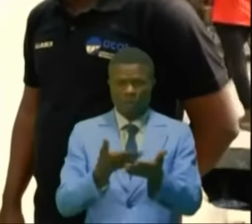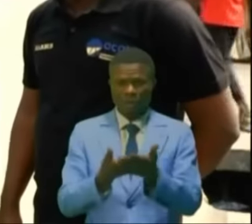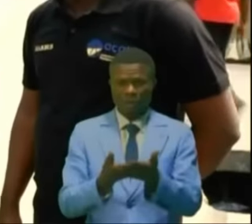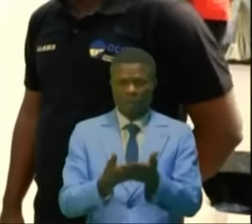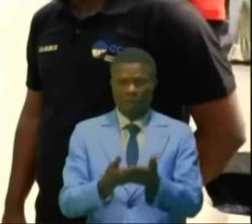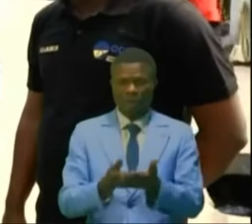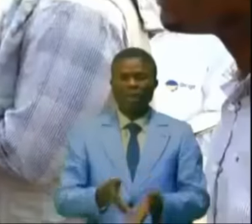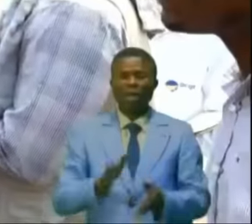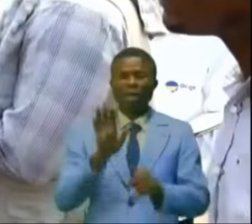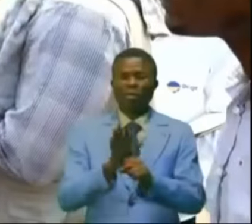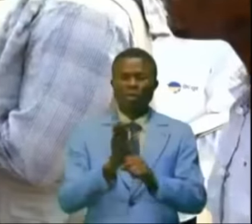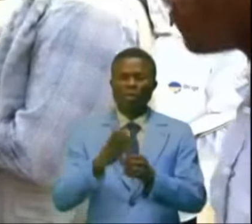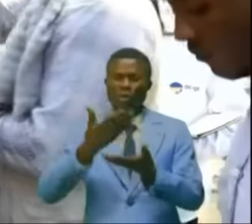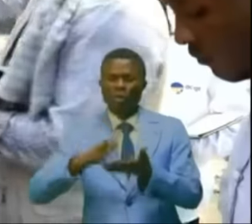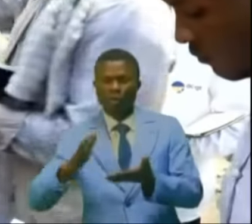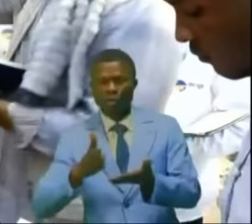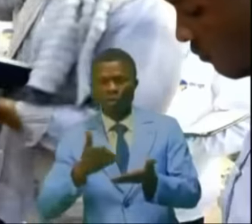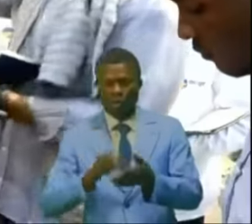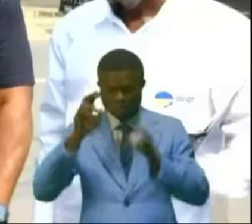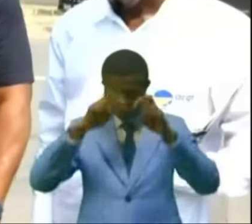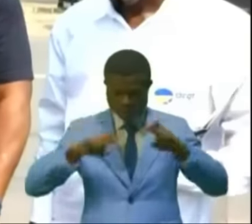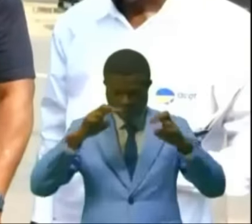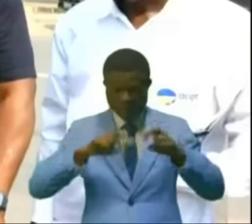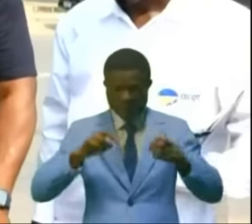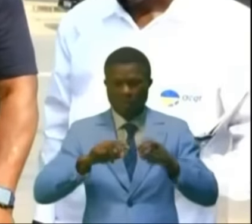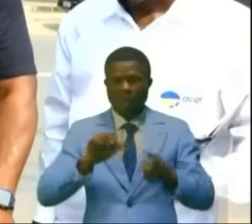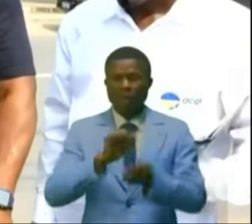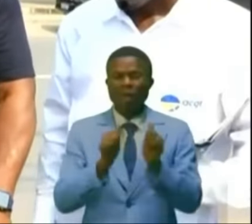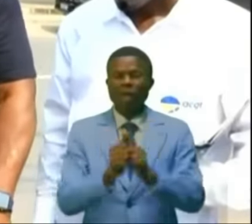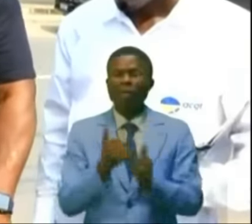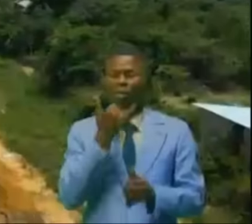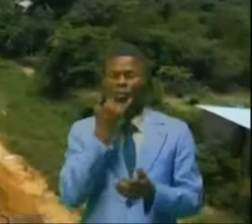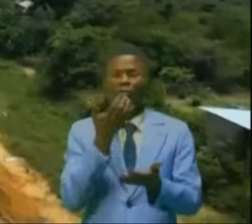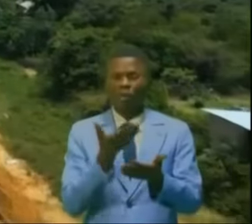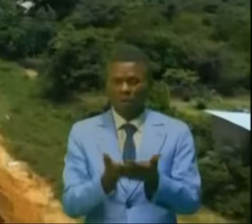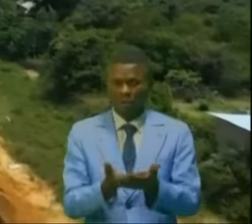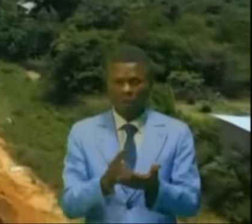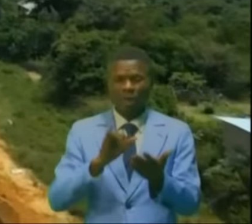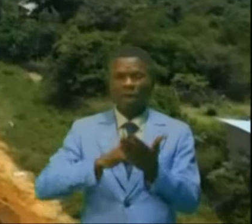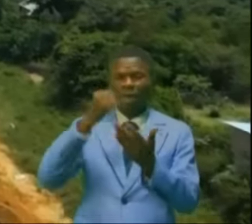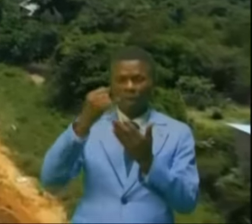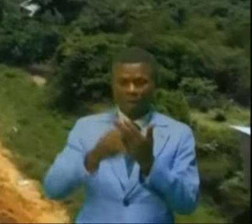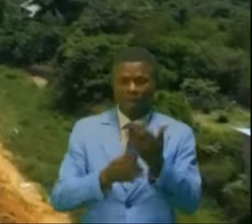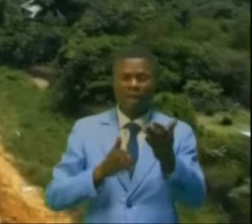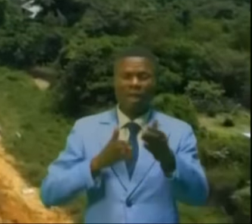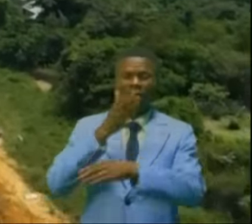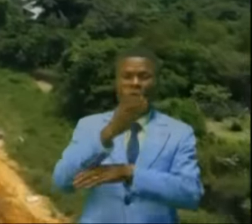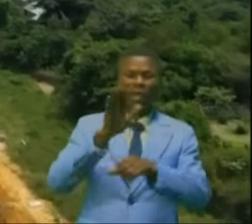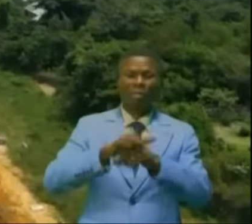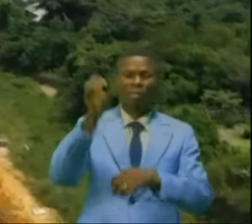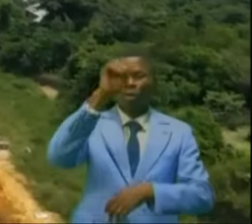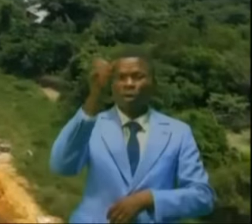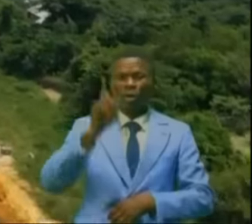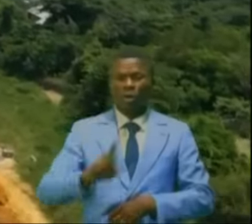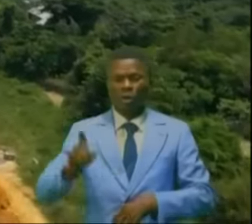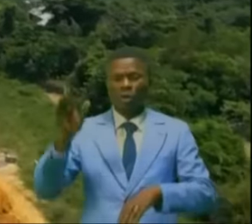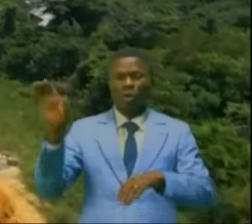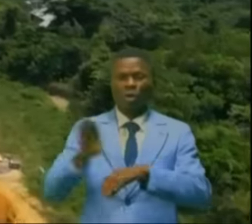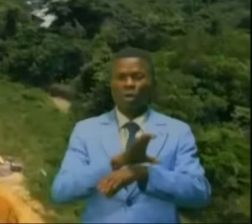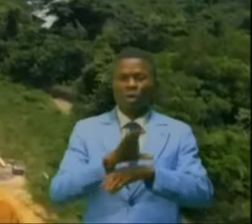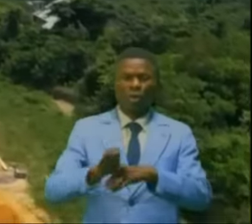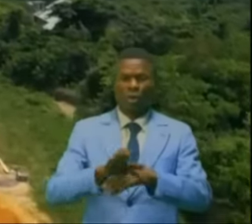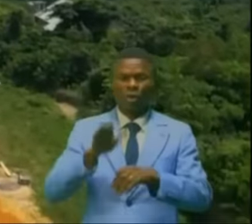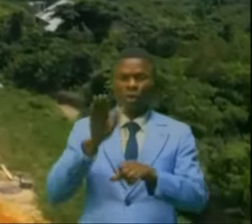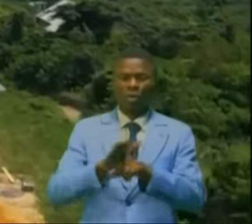différentes composantes de l'ouvrage à la recherche des éventuelles malfaçons. Ce projet traverse plusieurs zones anciennement occupées par